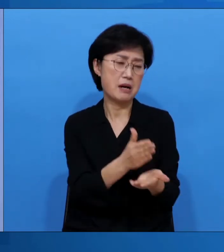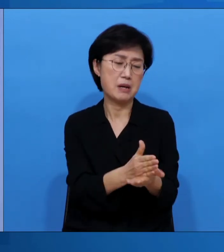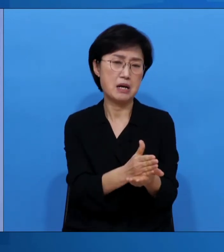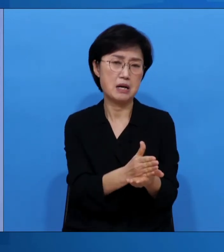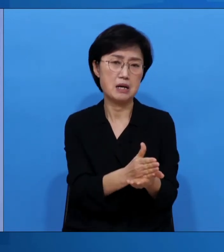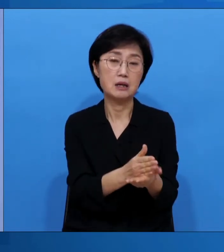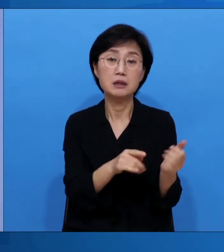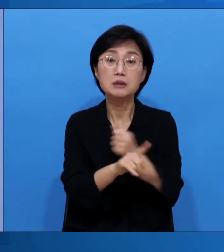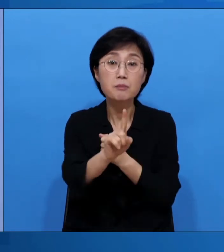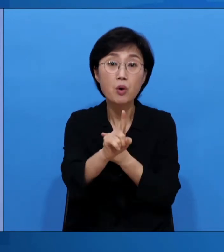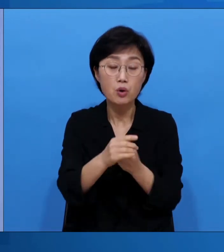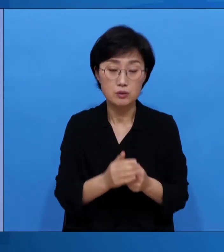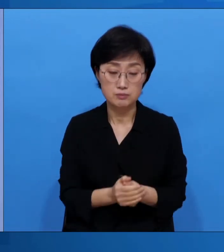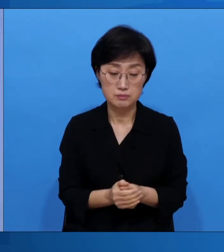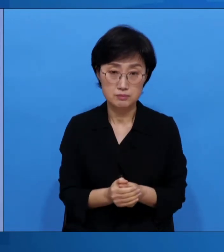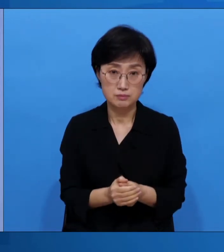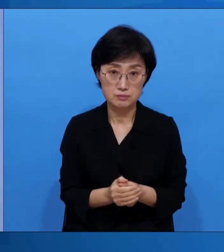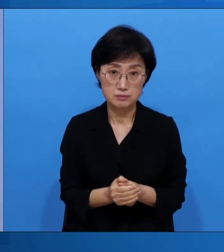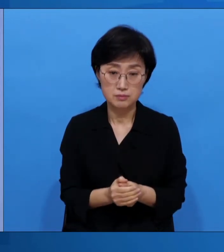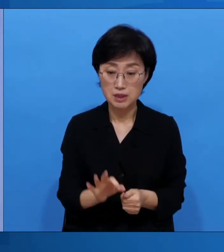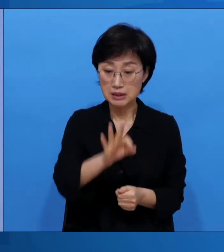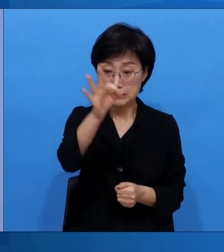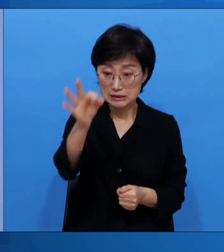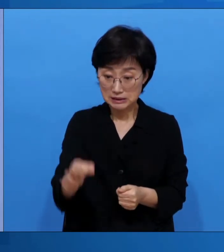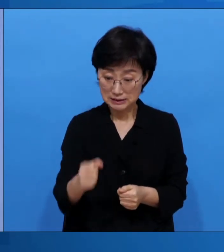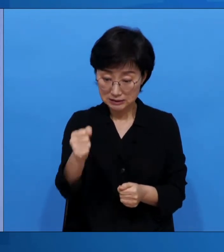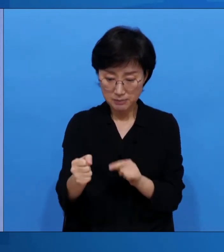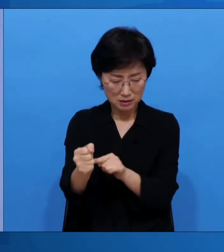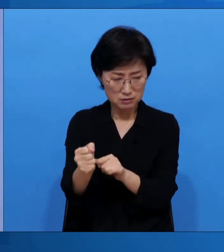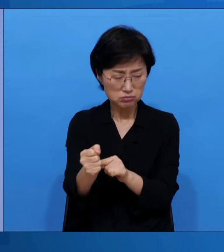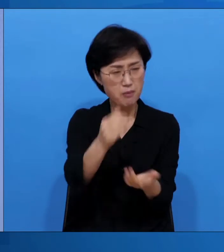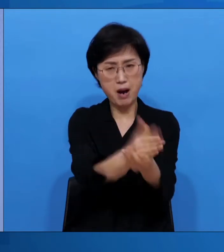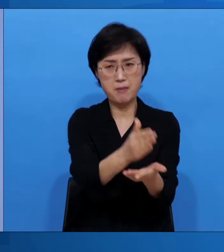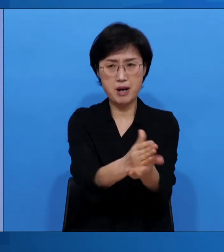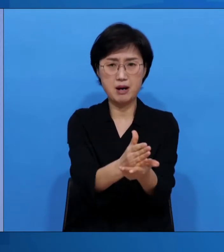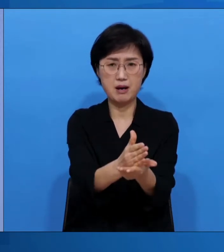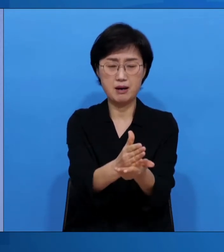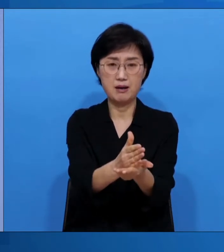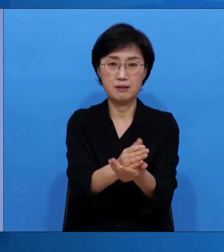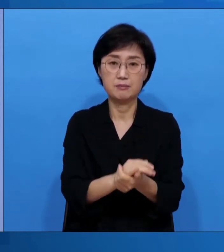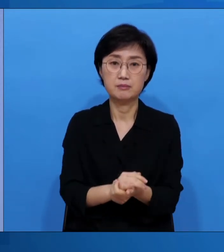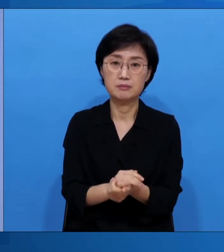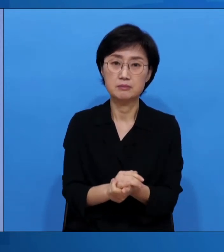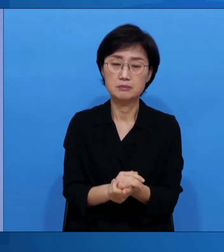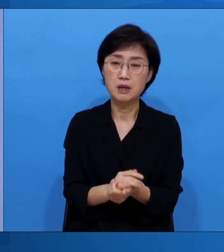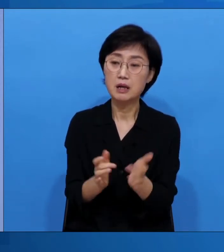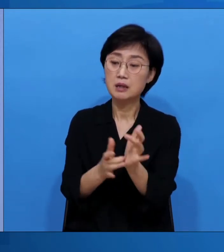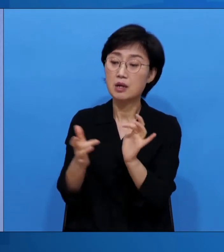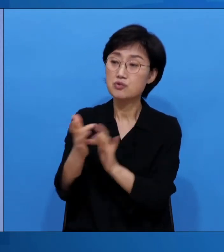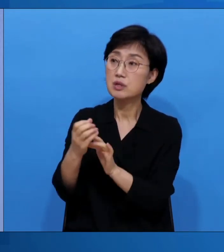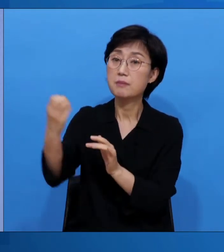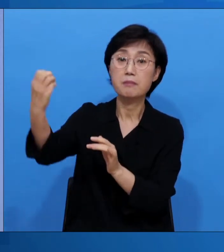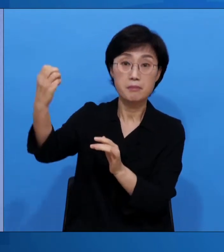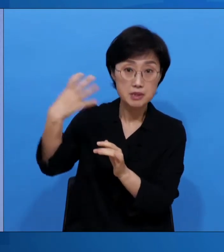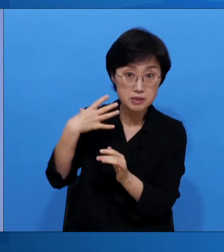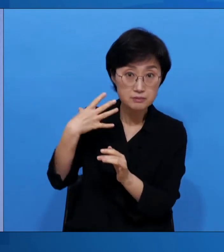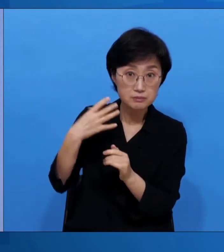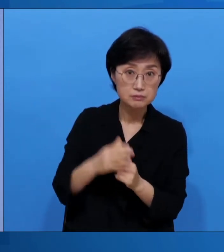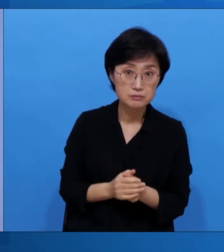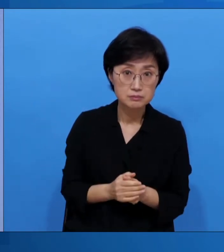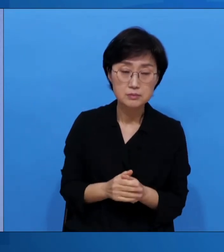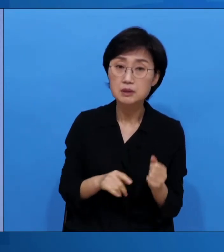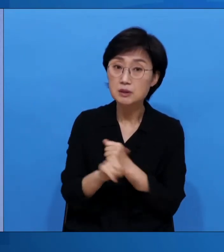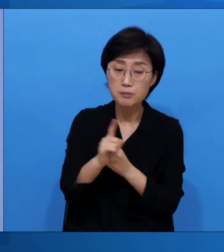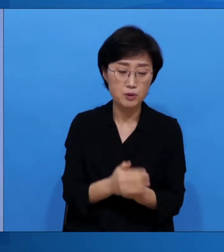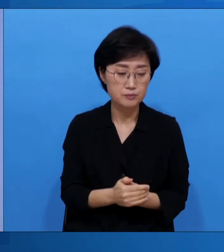말입니까? What does this mean? 심지어 지팡이도 가져가지 마. It says to the point where he said, don't even take a staff. 뭔 말입니까? What does that all mean? 내가